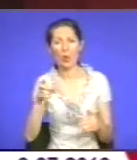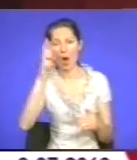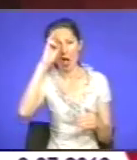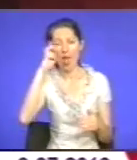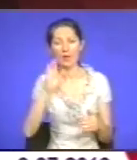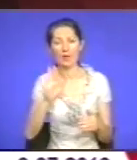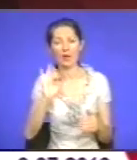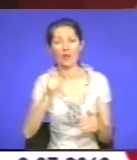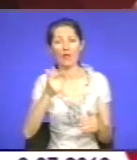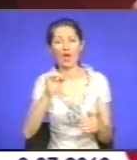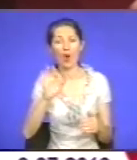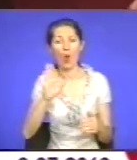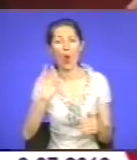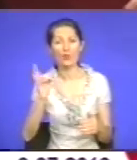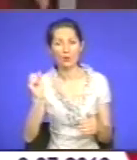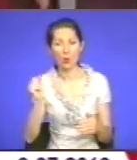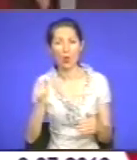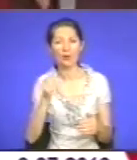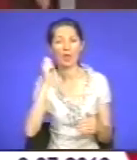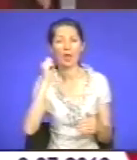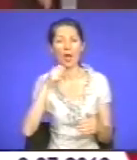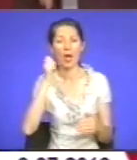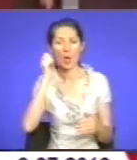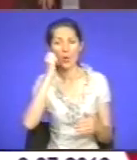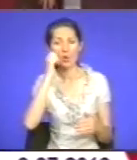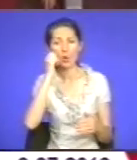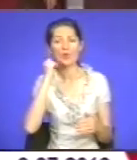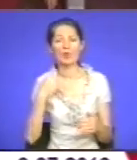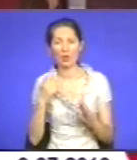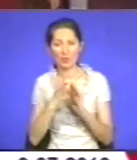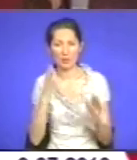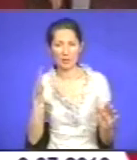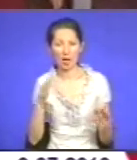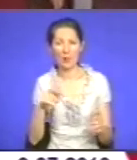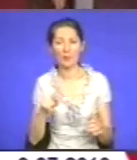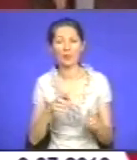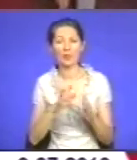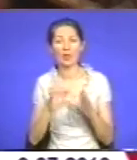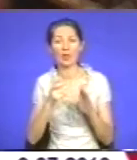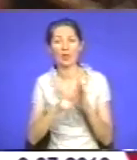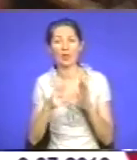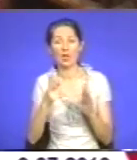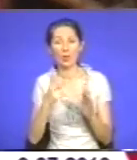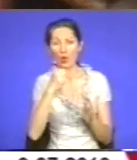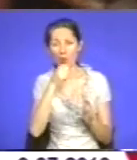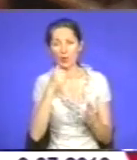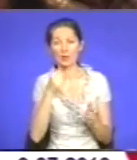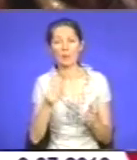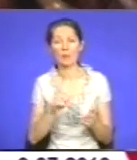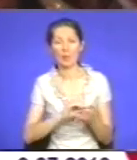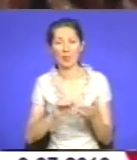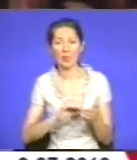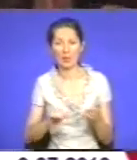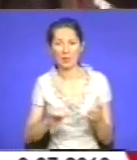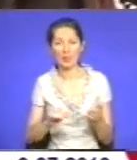Конотопом у 1659 році. Драматичний варіант історичної повісті написав тернопільський літератор Богдан